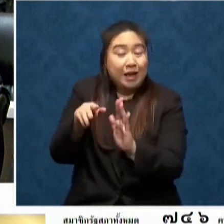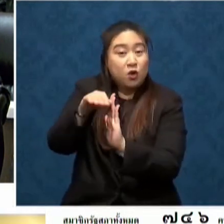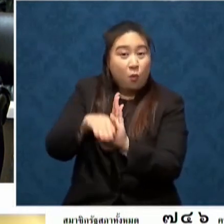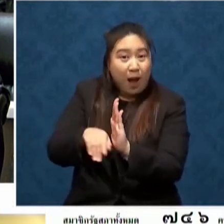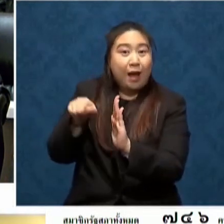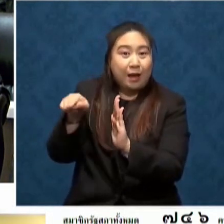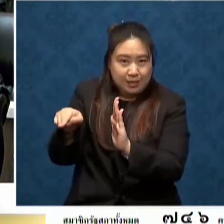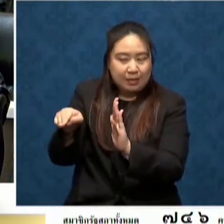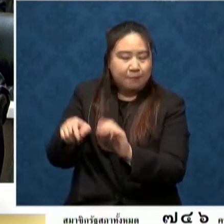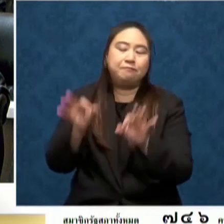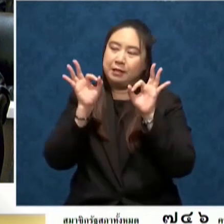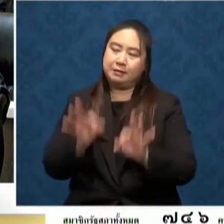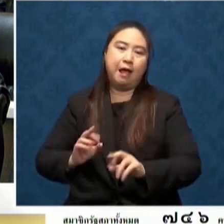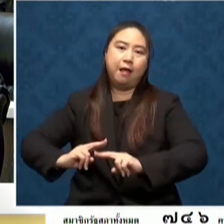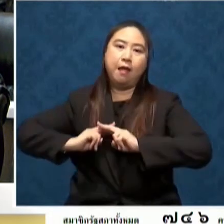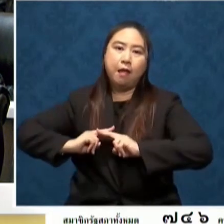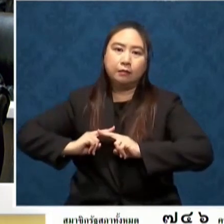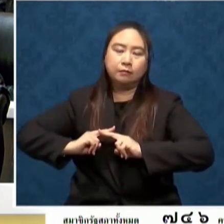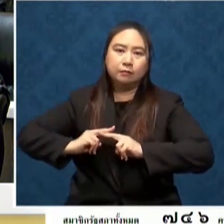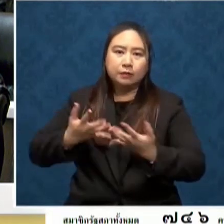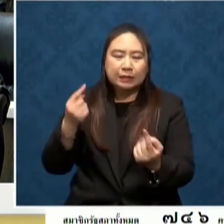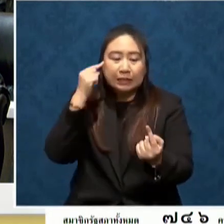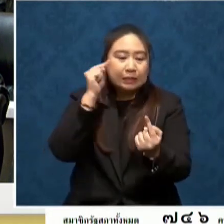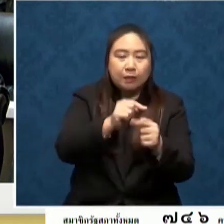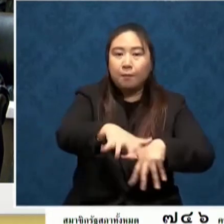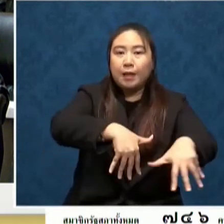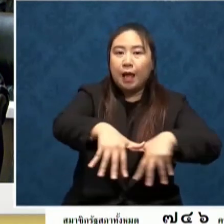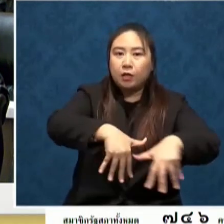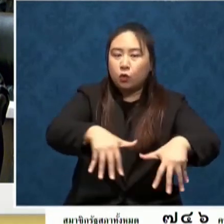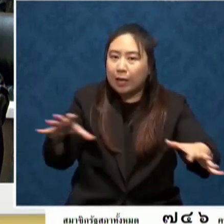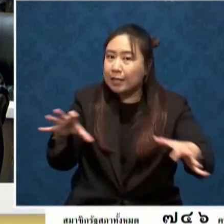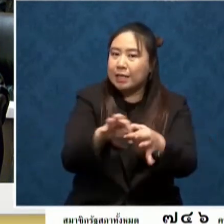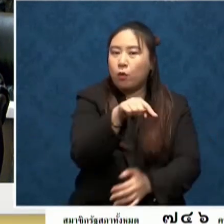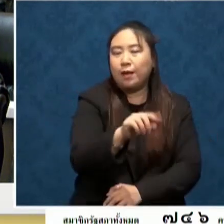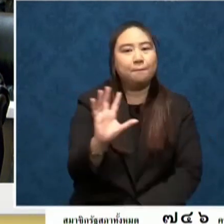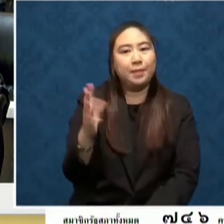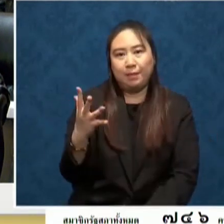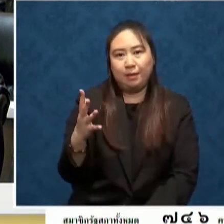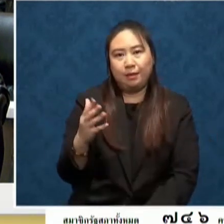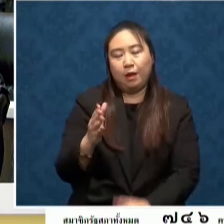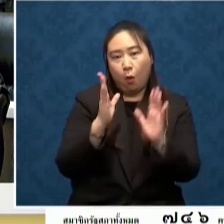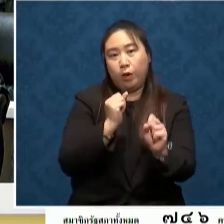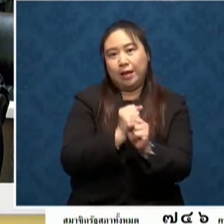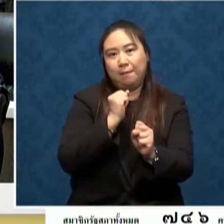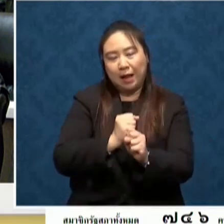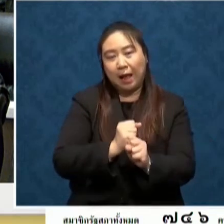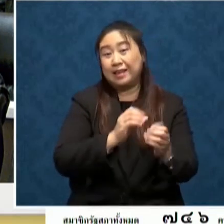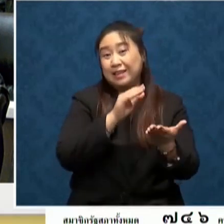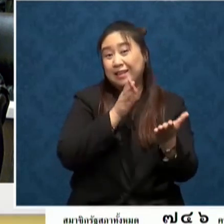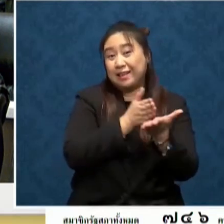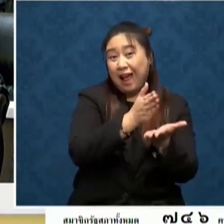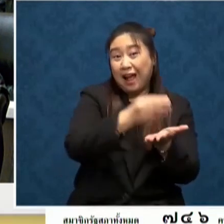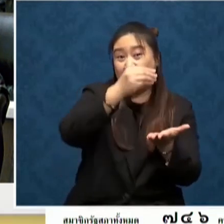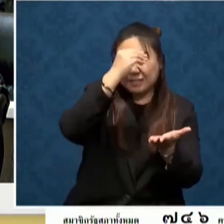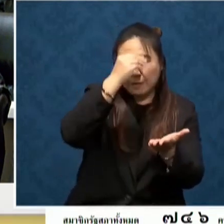ารสดภัชาติที่ตัสนใจทกอย่างโดยมายิตโยงกับราชาชนบุครากรทการศึษาสายหน้ากบเปแถว